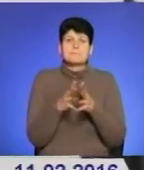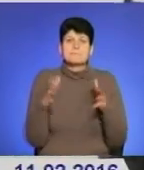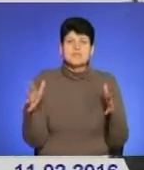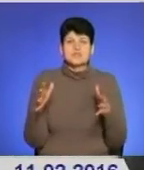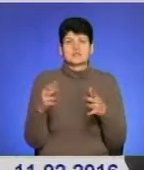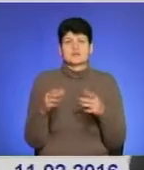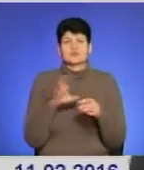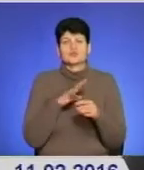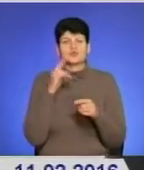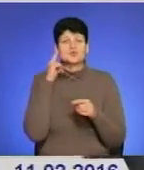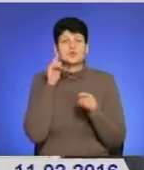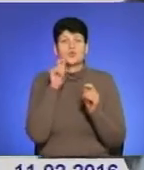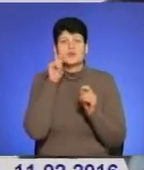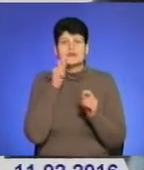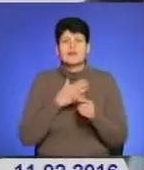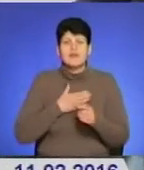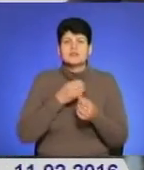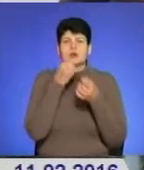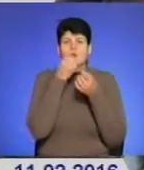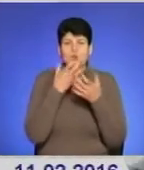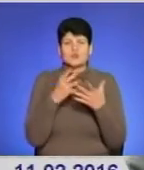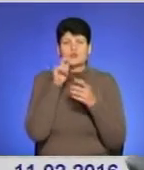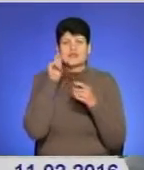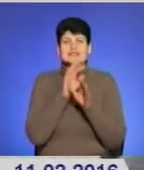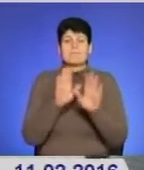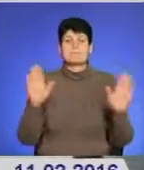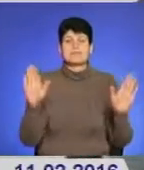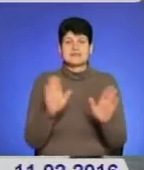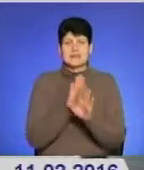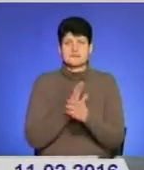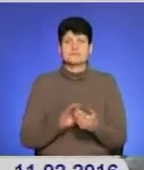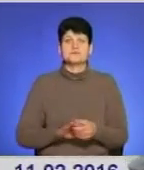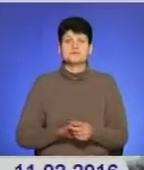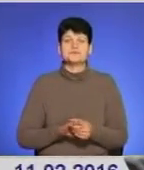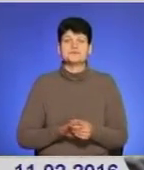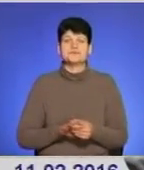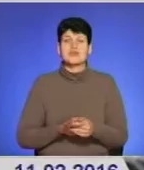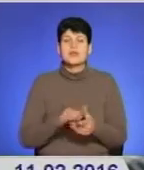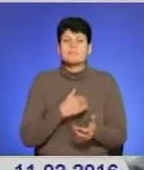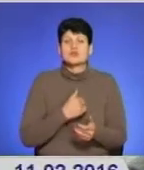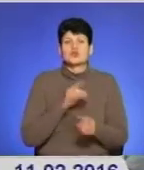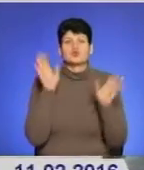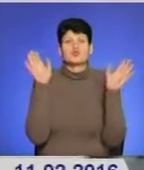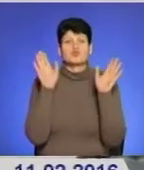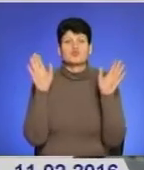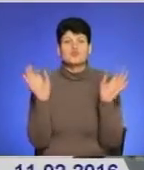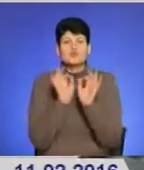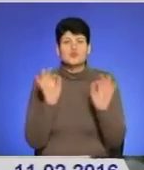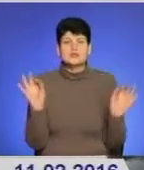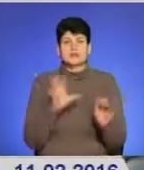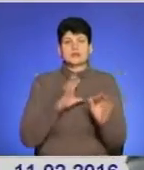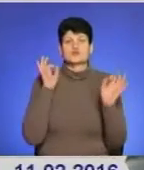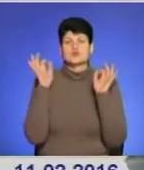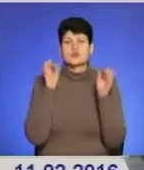всюди українських, наших хороших українських пісень. Бажано, щоб така музика звучала хороша, наша